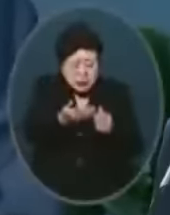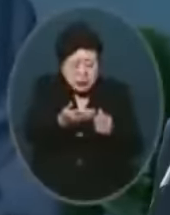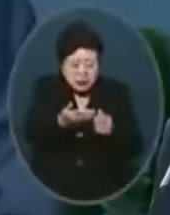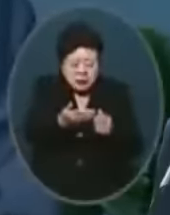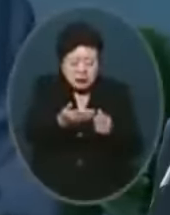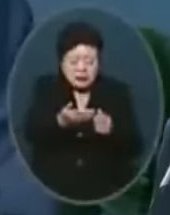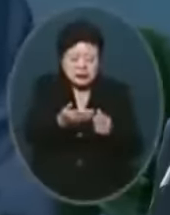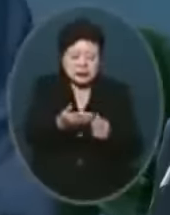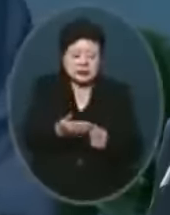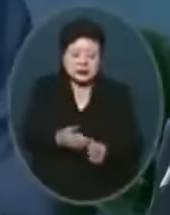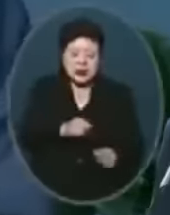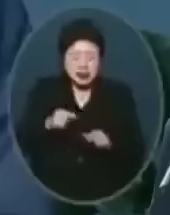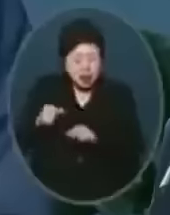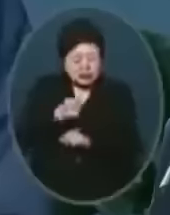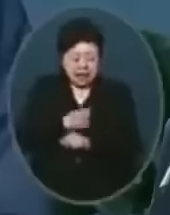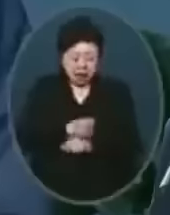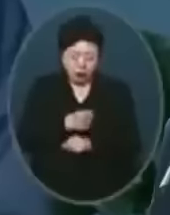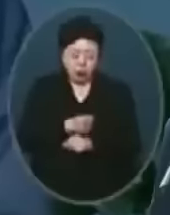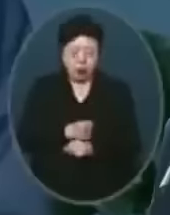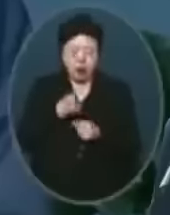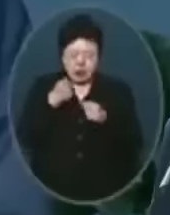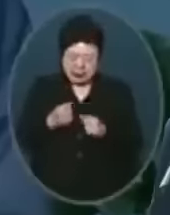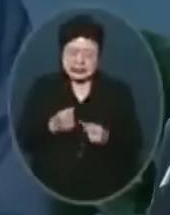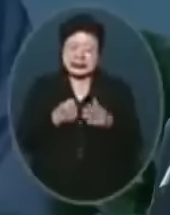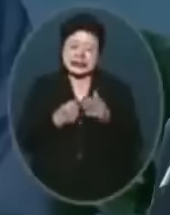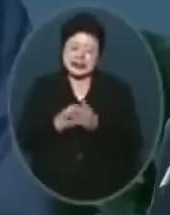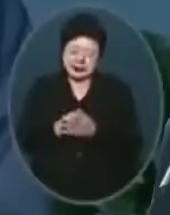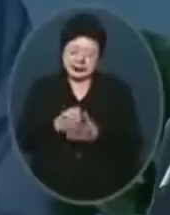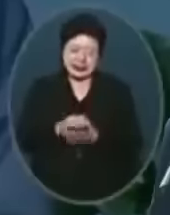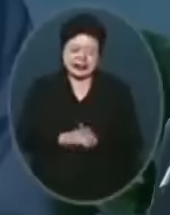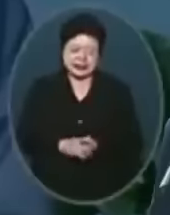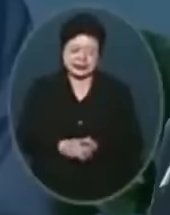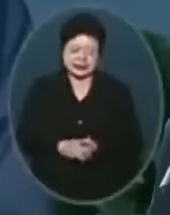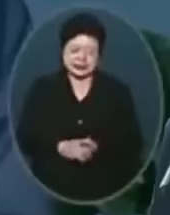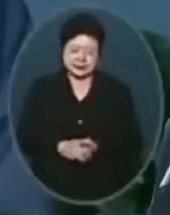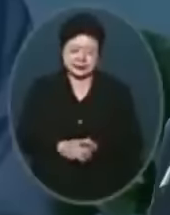성령께서 역사하고 계시기 때문에 유명한 것입니다.